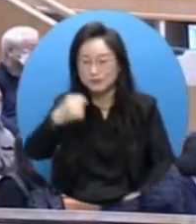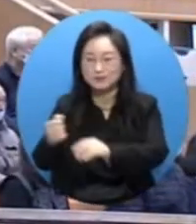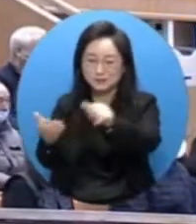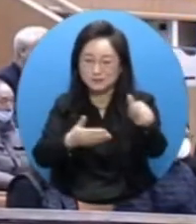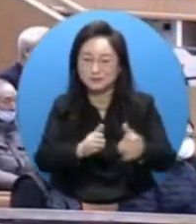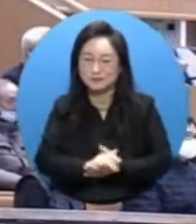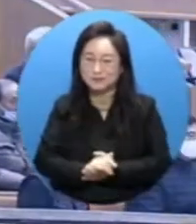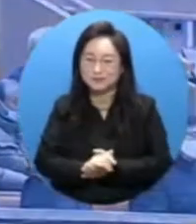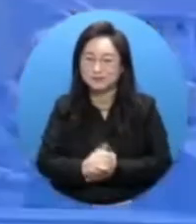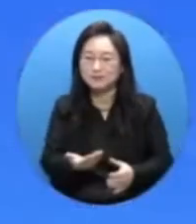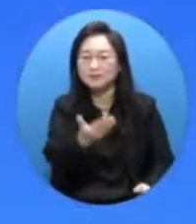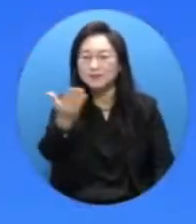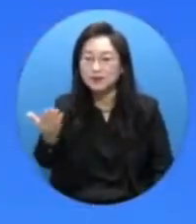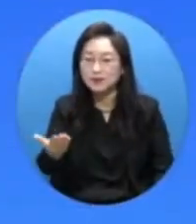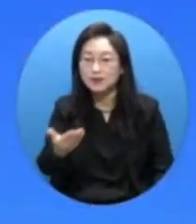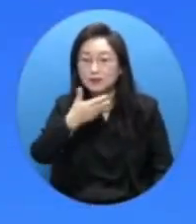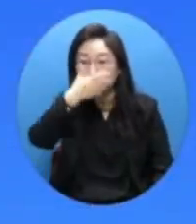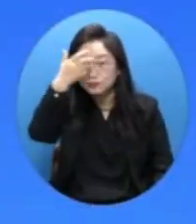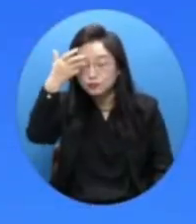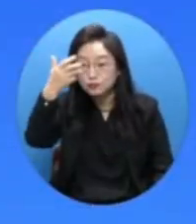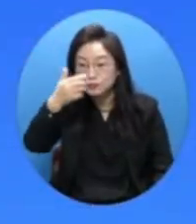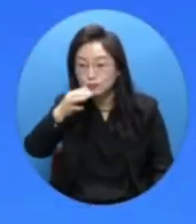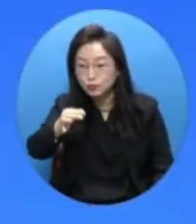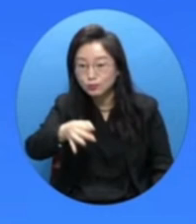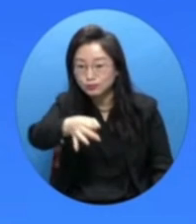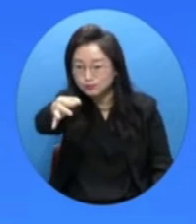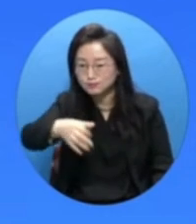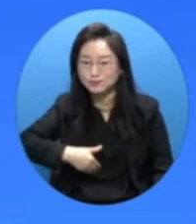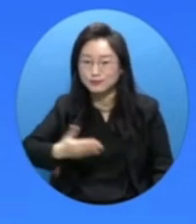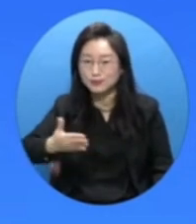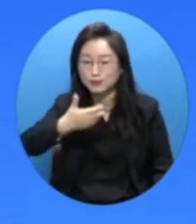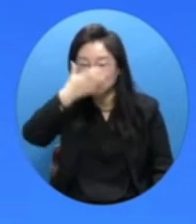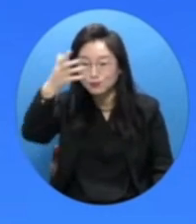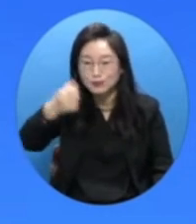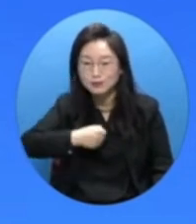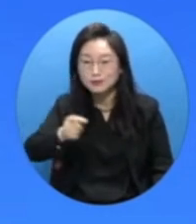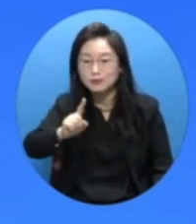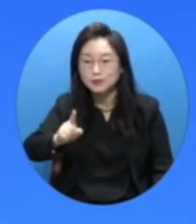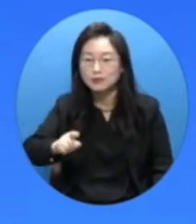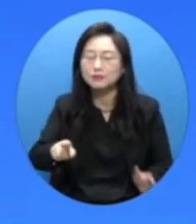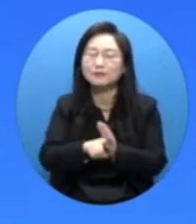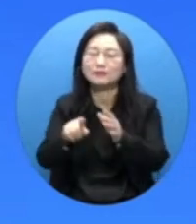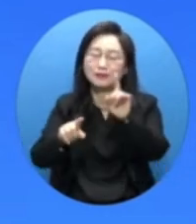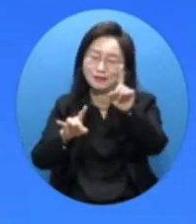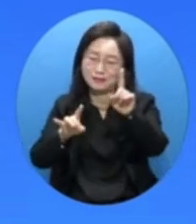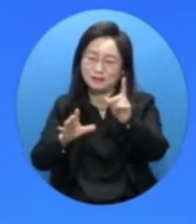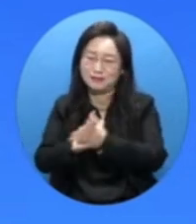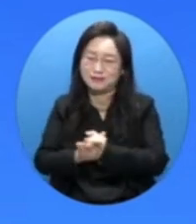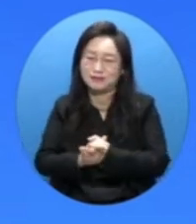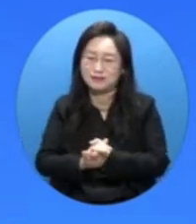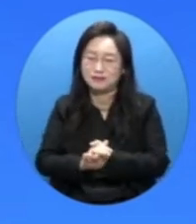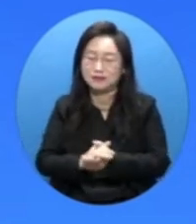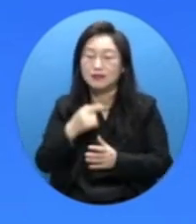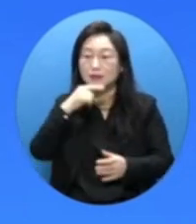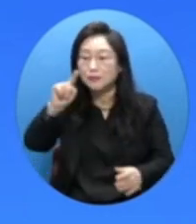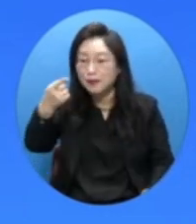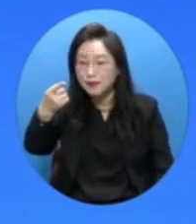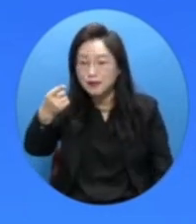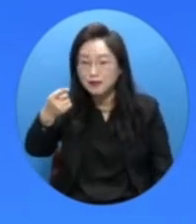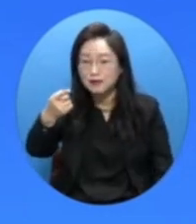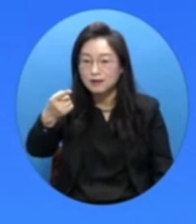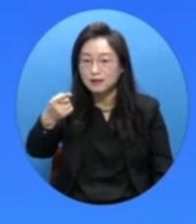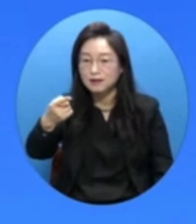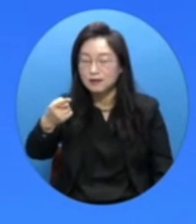여러분 꿈을 꾸는 돈이 되는 것이 아닙니다 꿈을 꾸는 사람이 필요한 것을 믿음 하나뿐입니다 여러분 백사가 되어도 지금